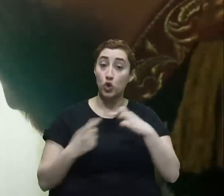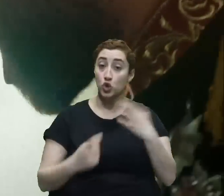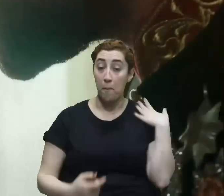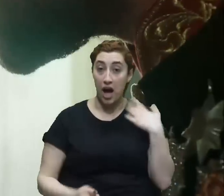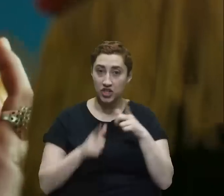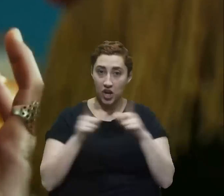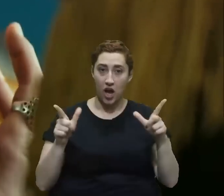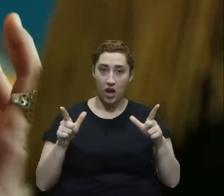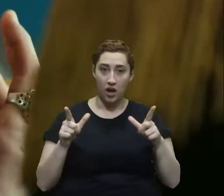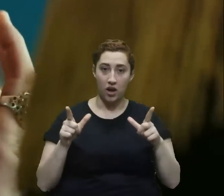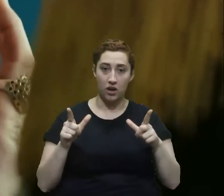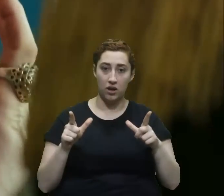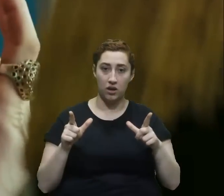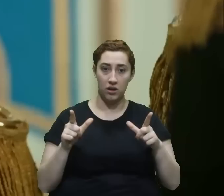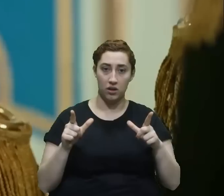Paşa!